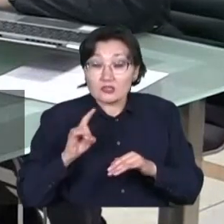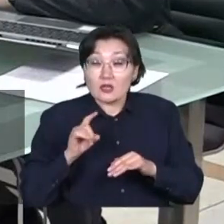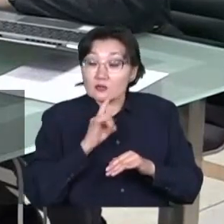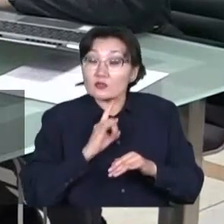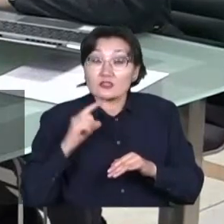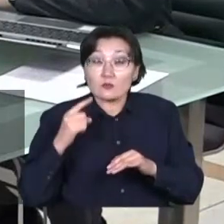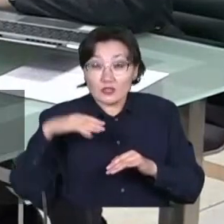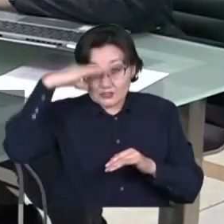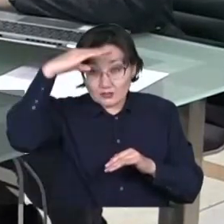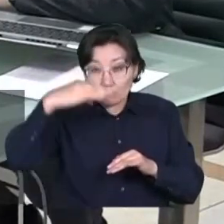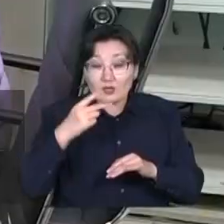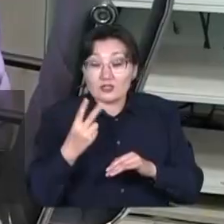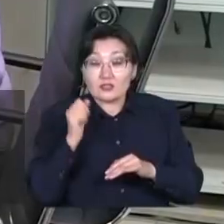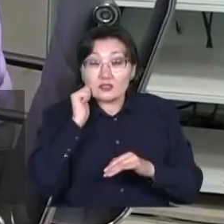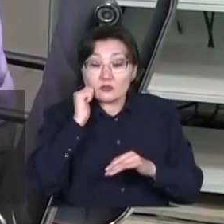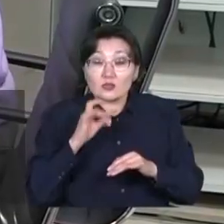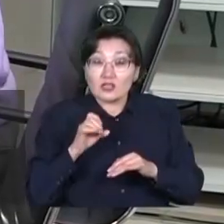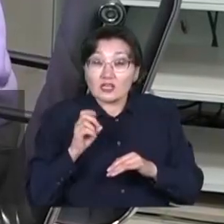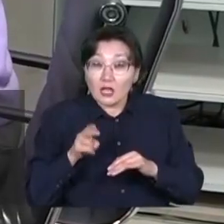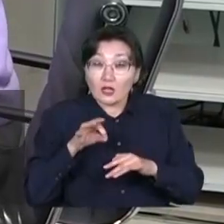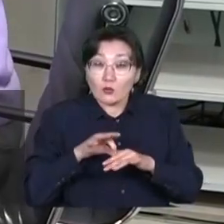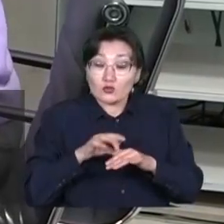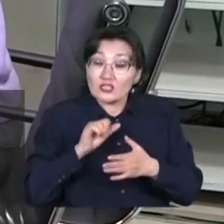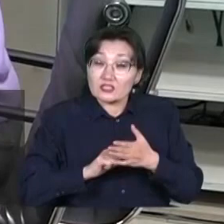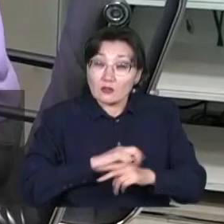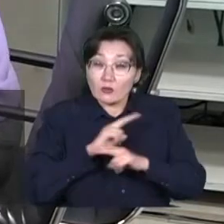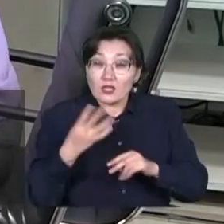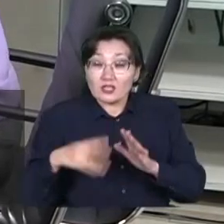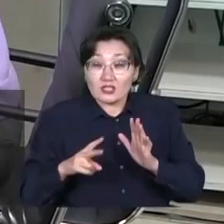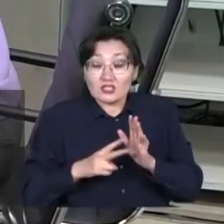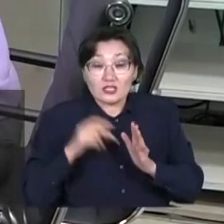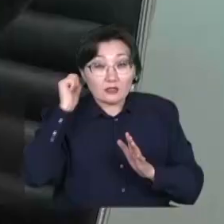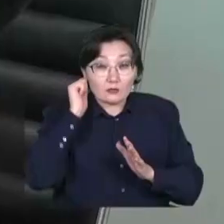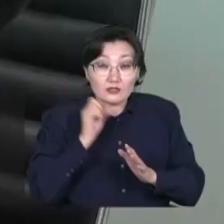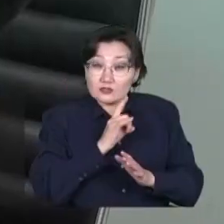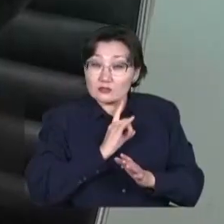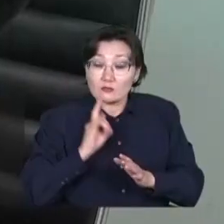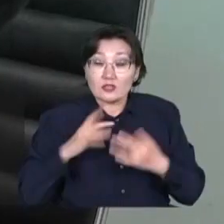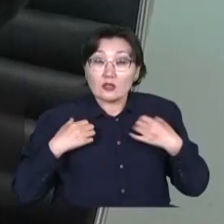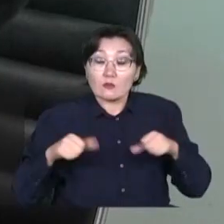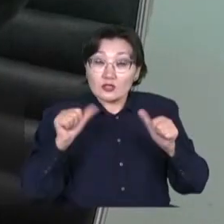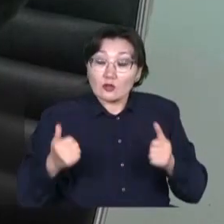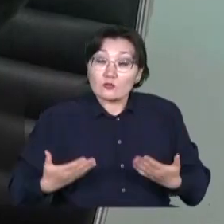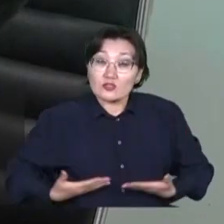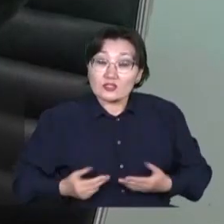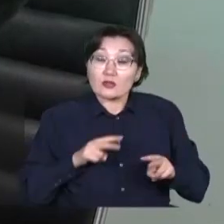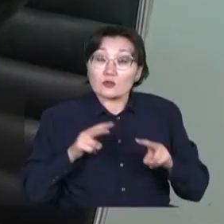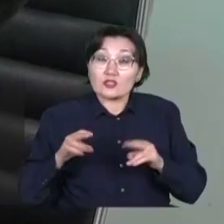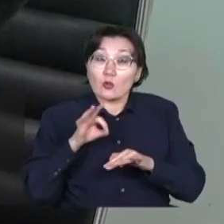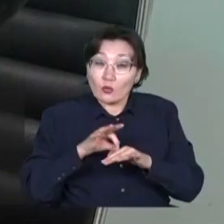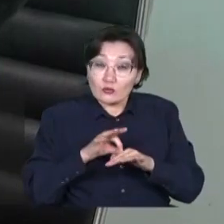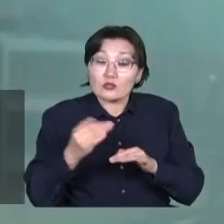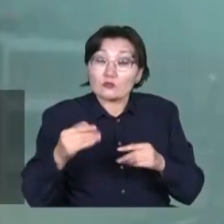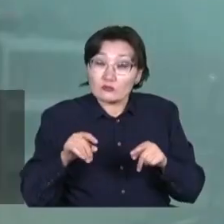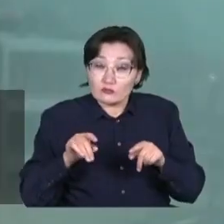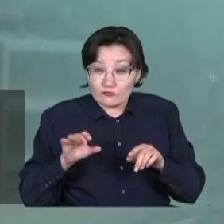айтуынша әкесі мен екі әжесі де қатерлі ісік ауруынан көз жұмған. 47 жастағы келіншек салауатты өмір салтын ұстанғанымен дерт оны да айналып